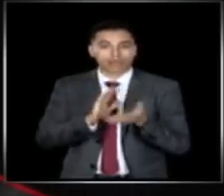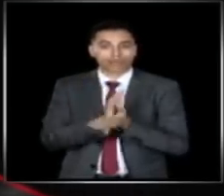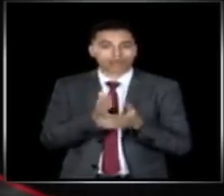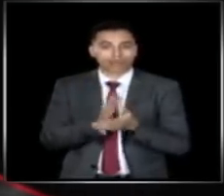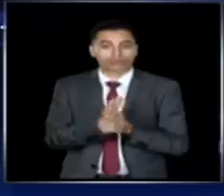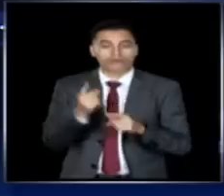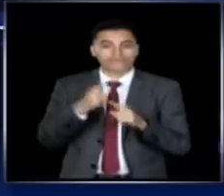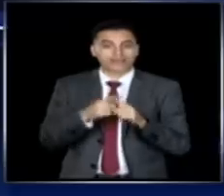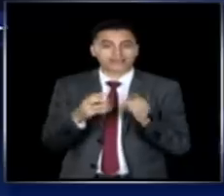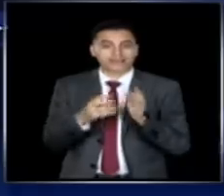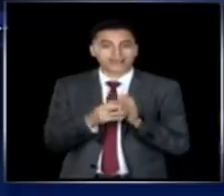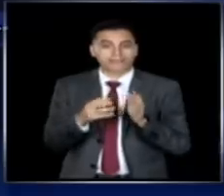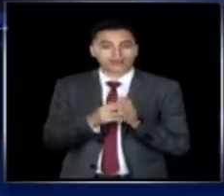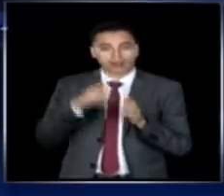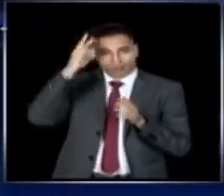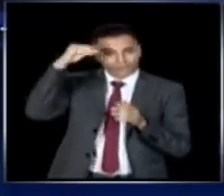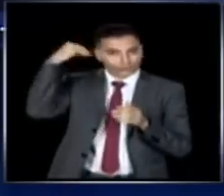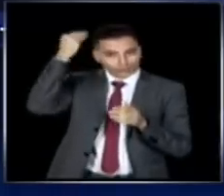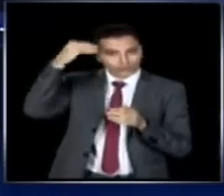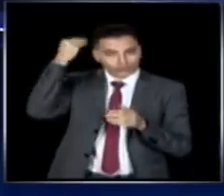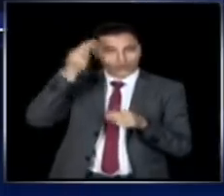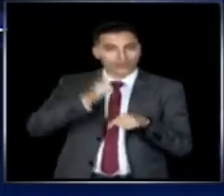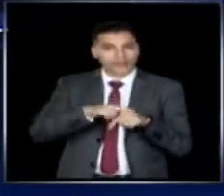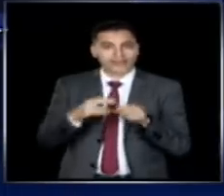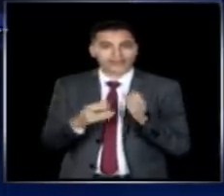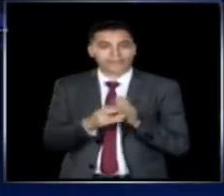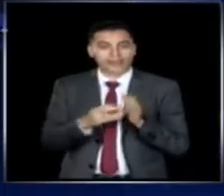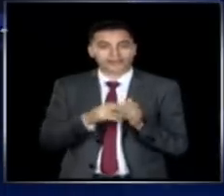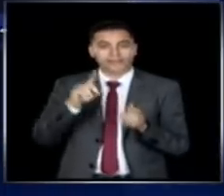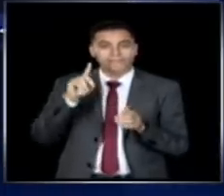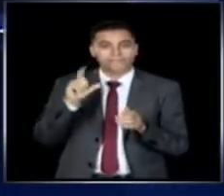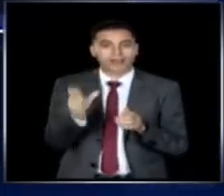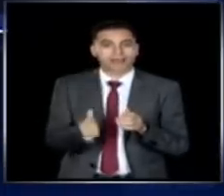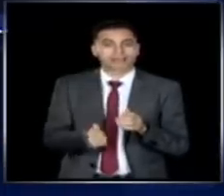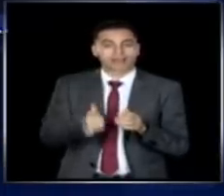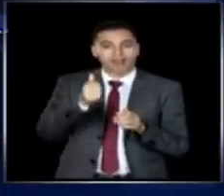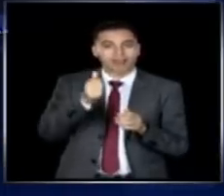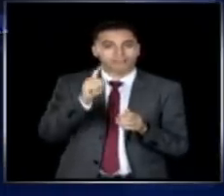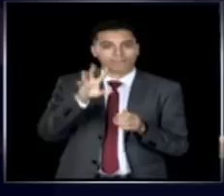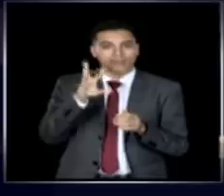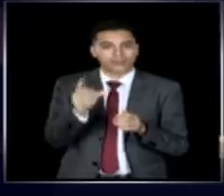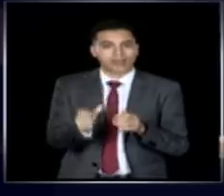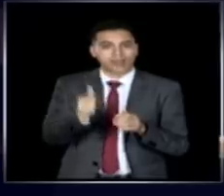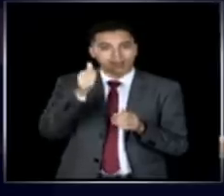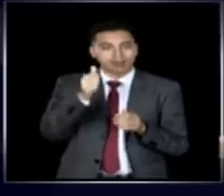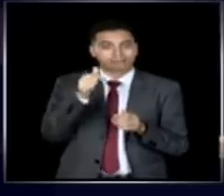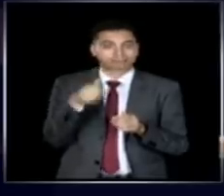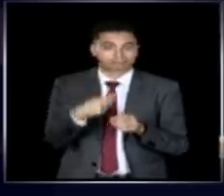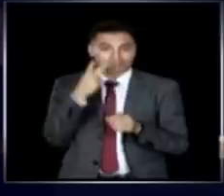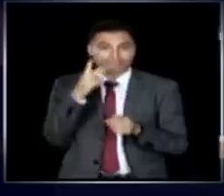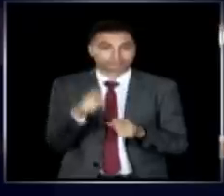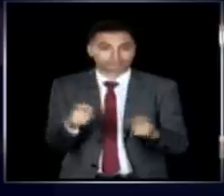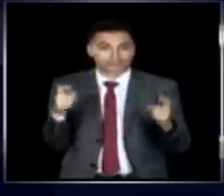كفر الشيخ. مفيش مجموعة سهلة. أتوقع أن الموسم ده هيبقى موسم صعب